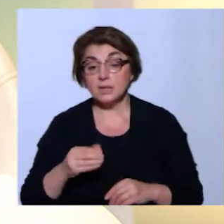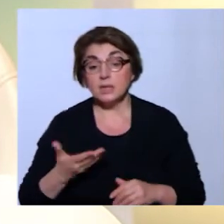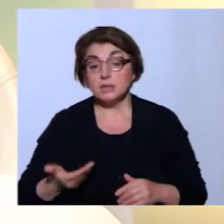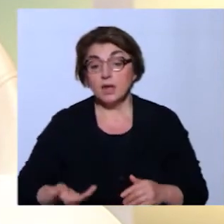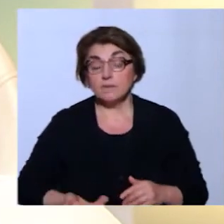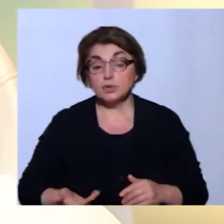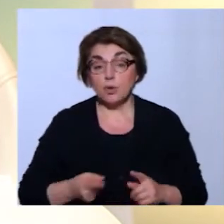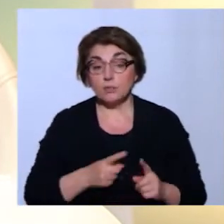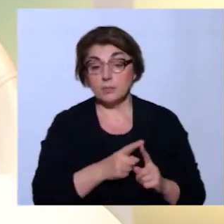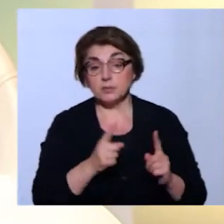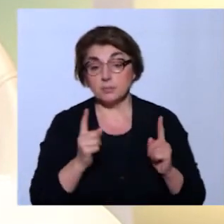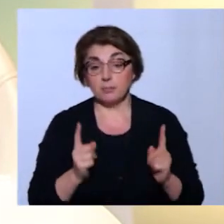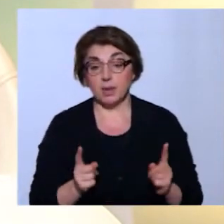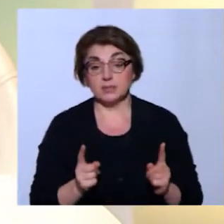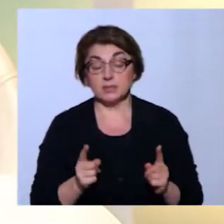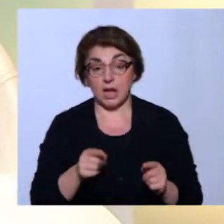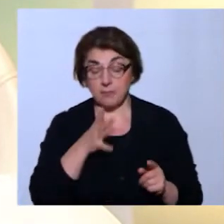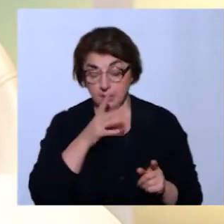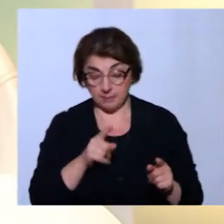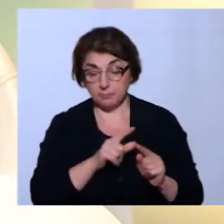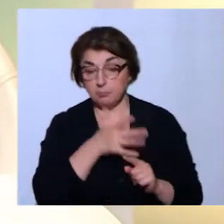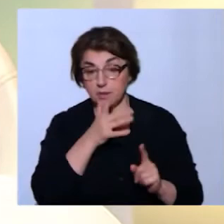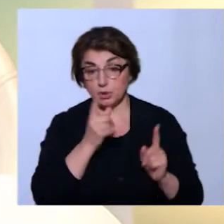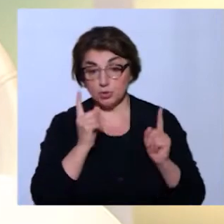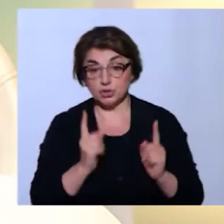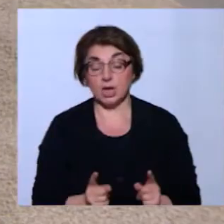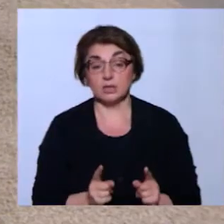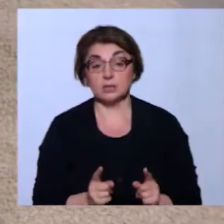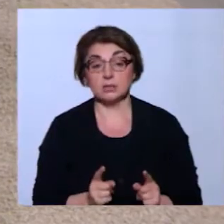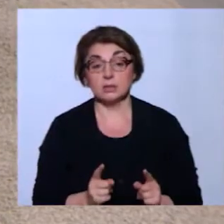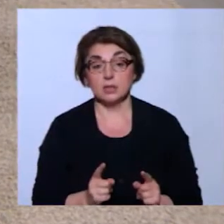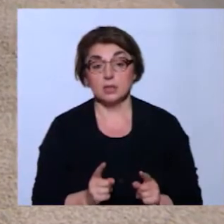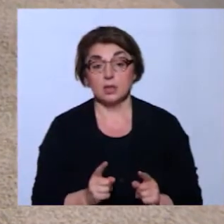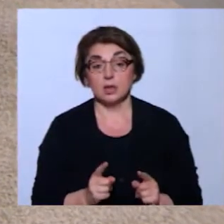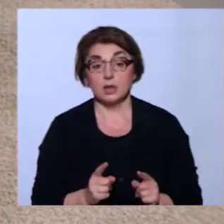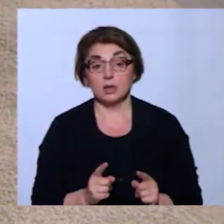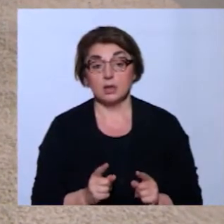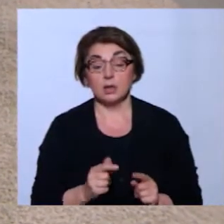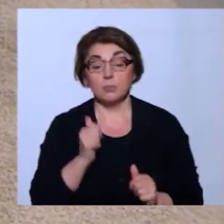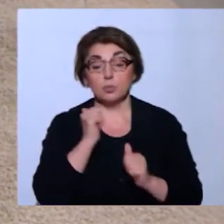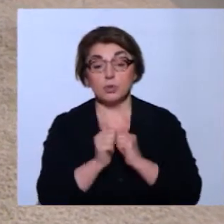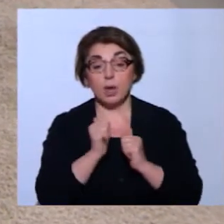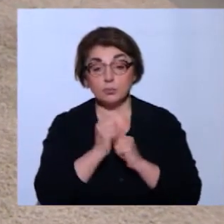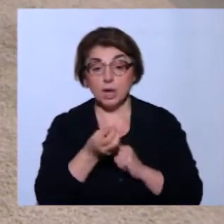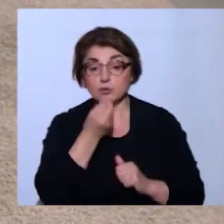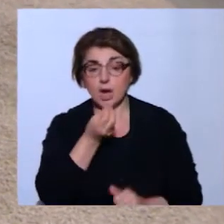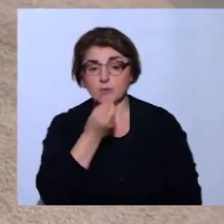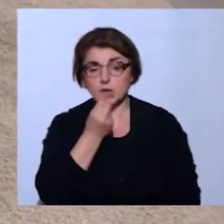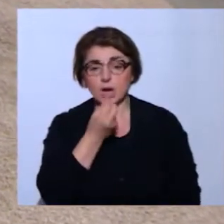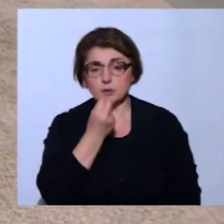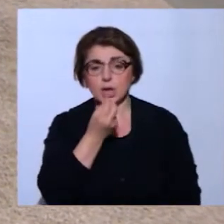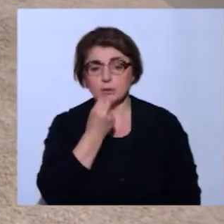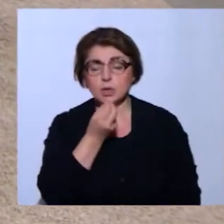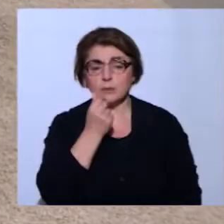არსე სანამ ის ამ სტადიაშია ამ ეტაპზე არის აი მუხლუხია გაუჩერებლი სულ ჭამაშია სულ რაღაც